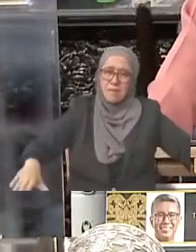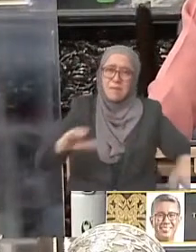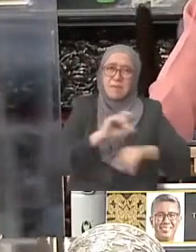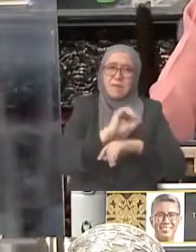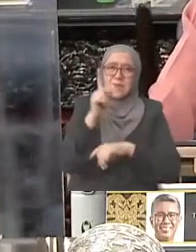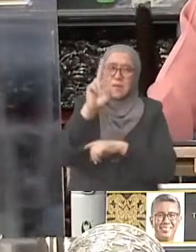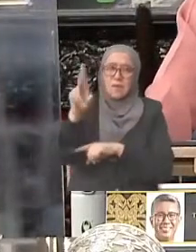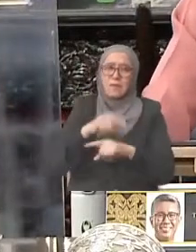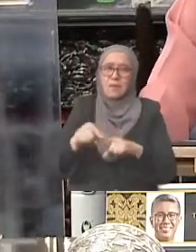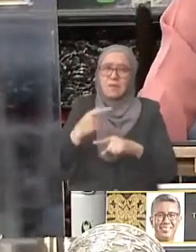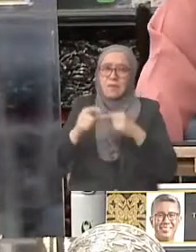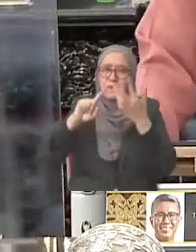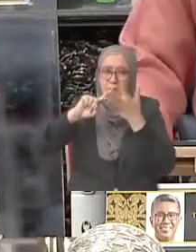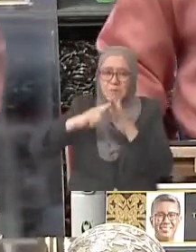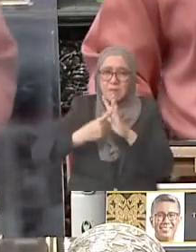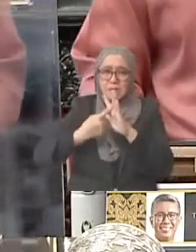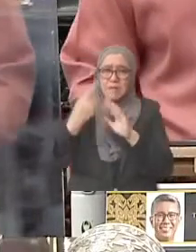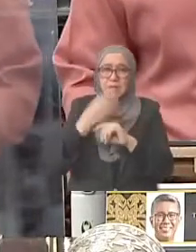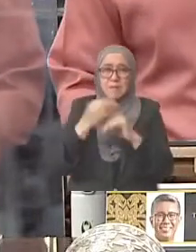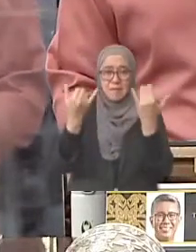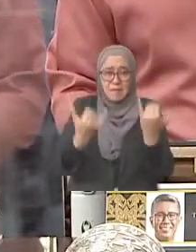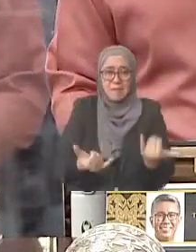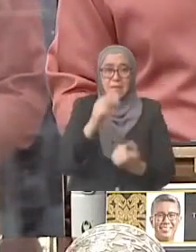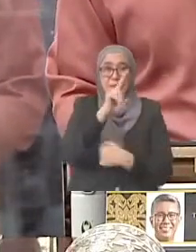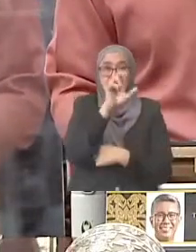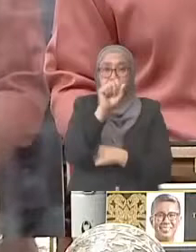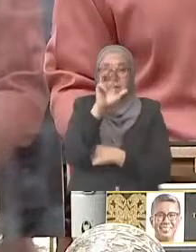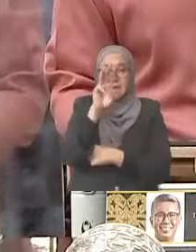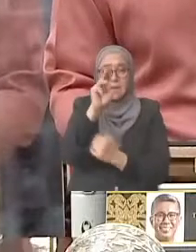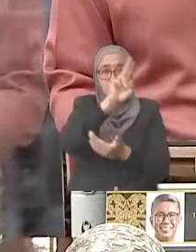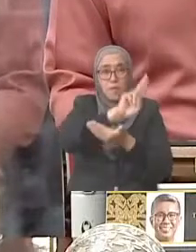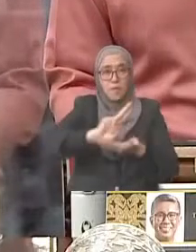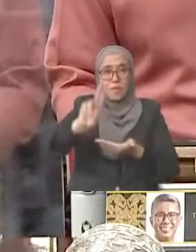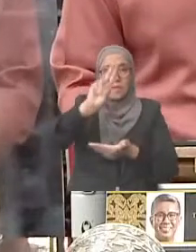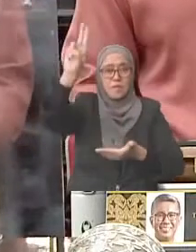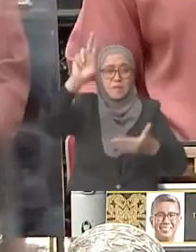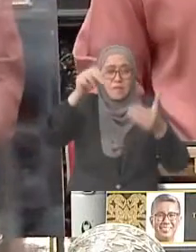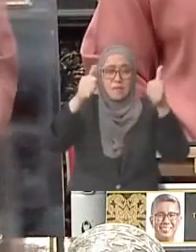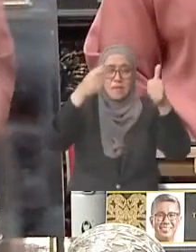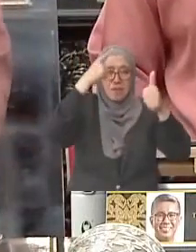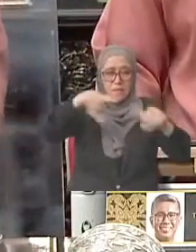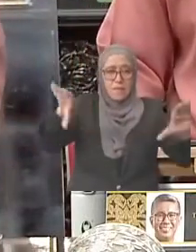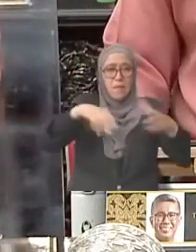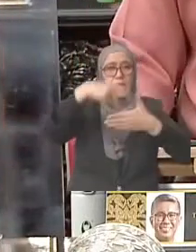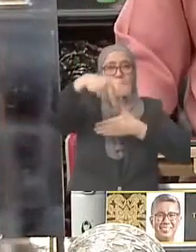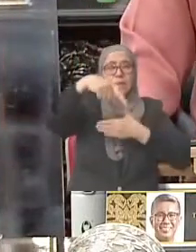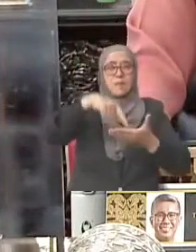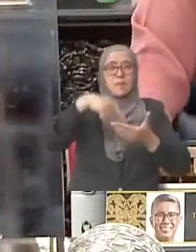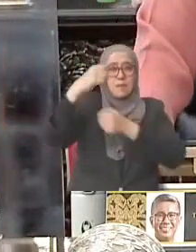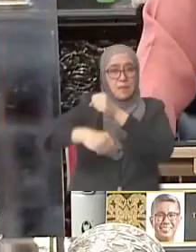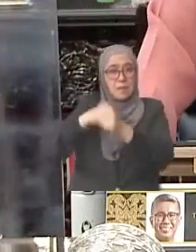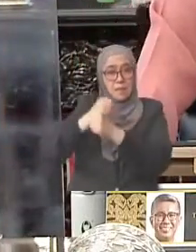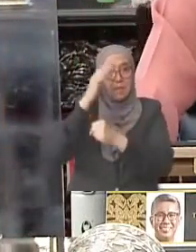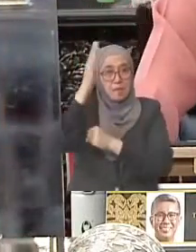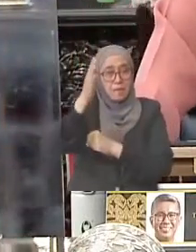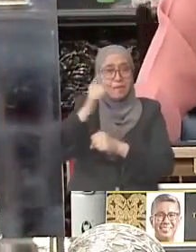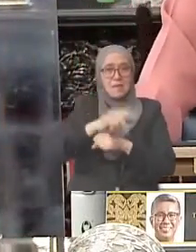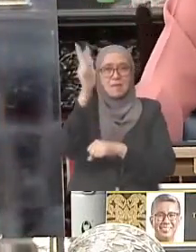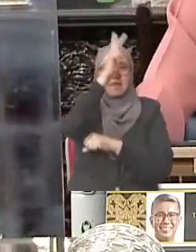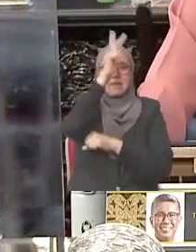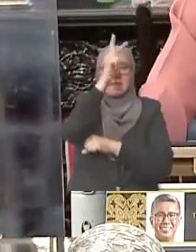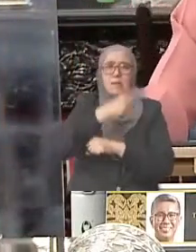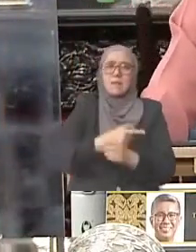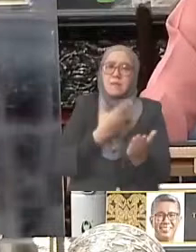pekerjaan takanini USM merupakan bluesky utama yang melaksanakan program ini tahun hadapan kerajaan bercadang untuk